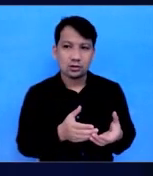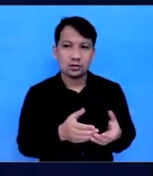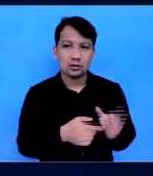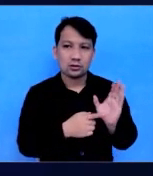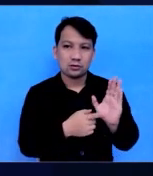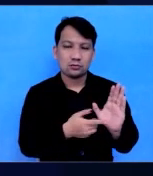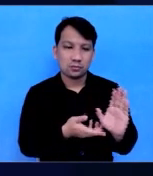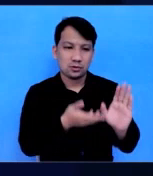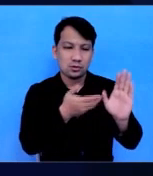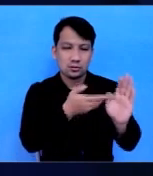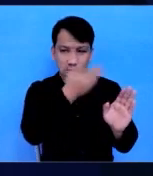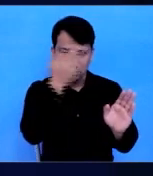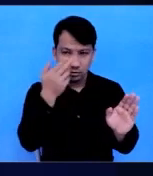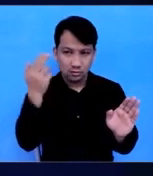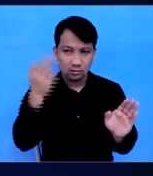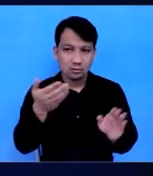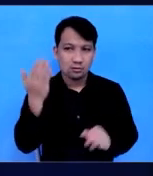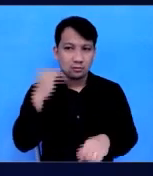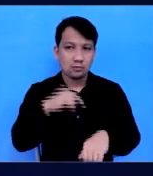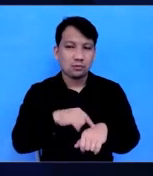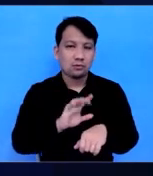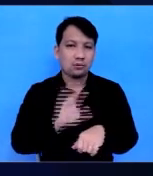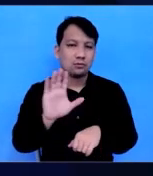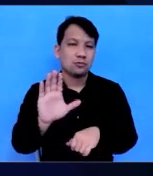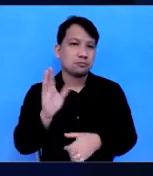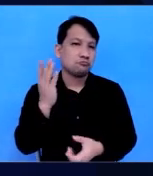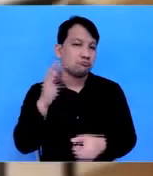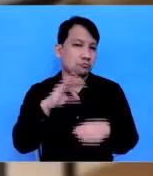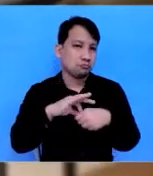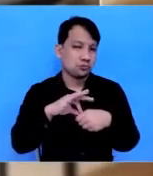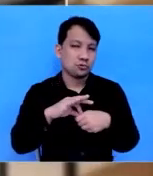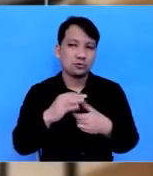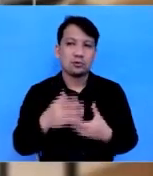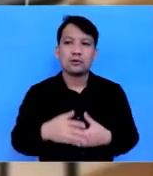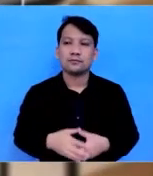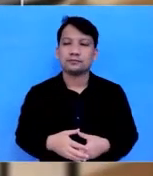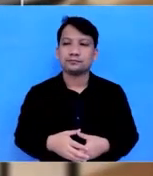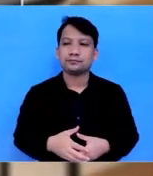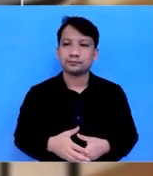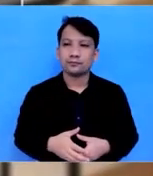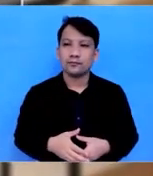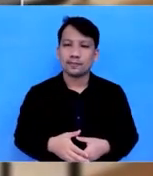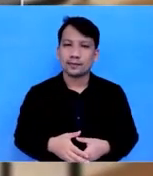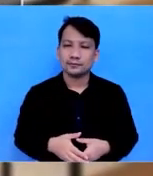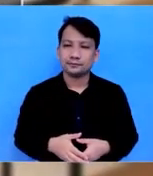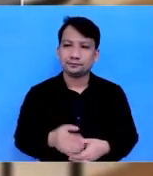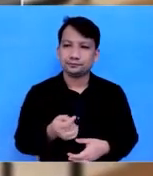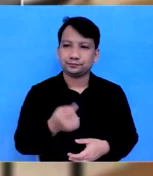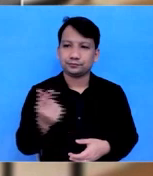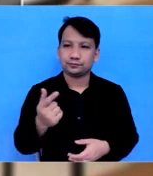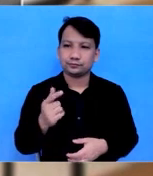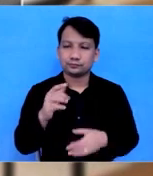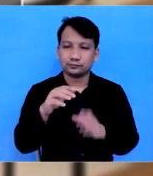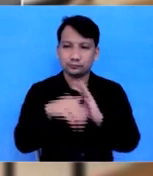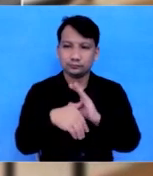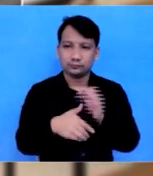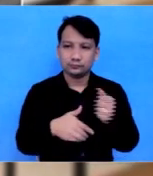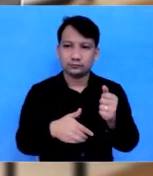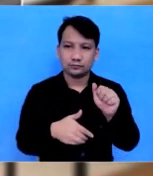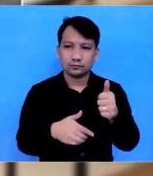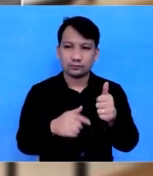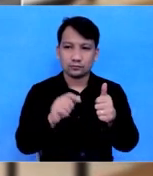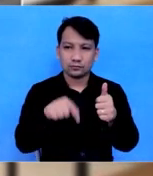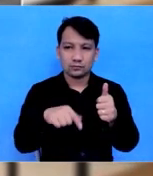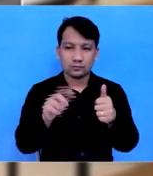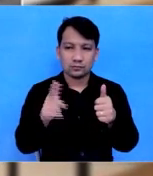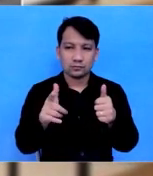na bayani ng ating bayan sa panahon ng eleksyon. Sa ilalim ng COMELEC Resolution No.